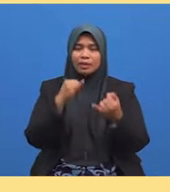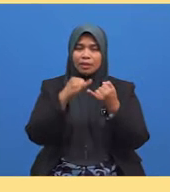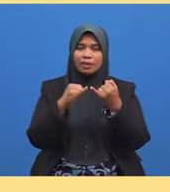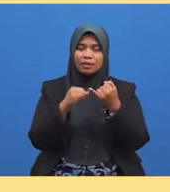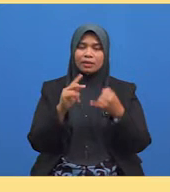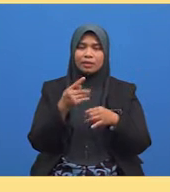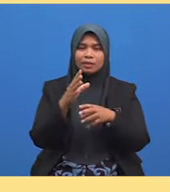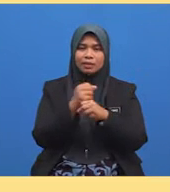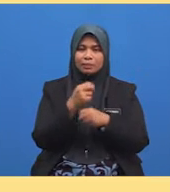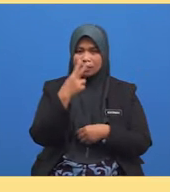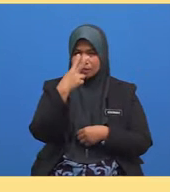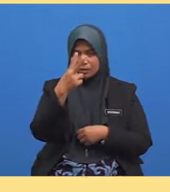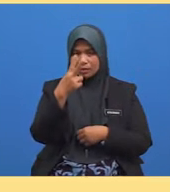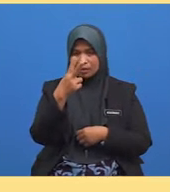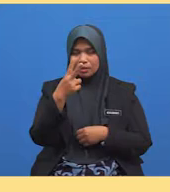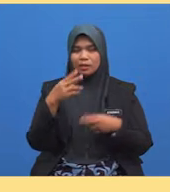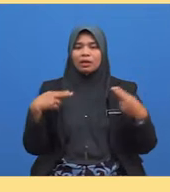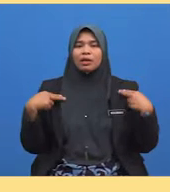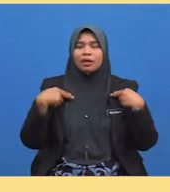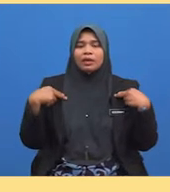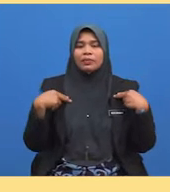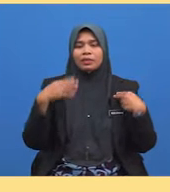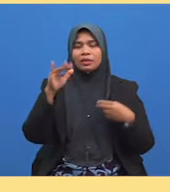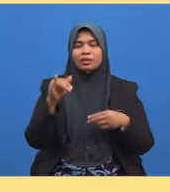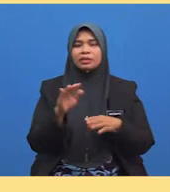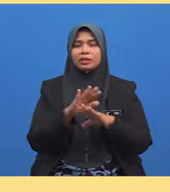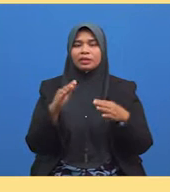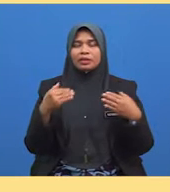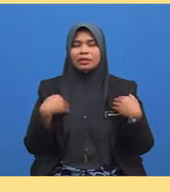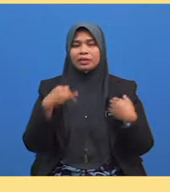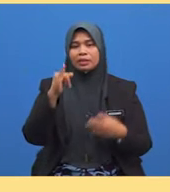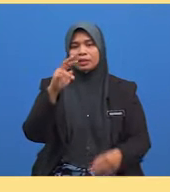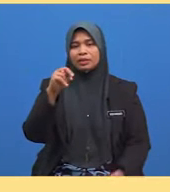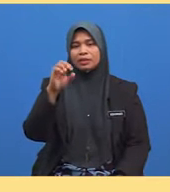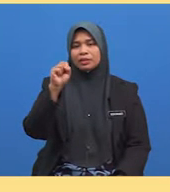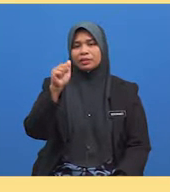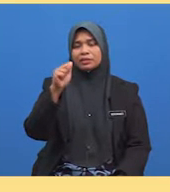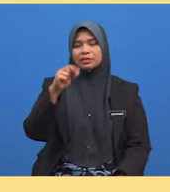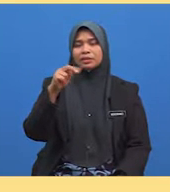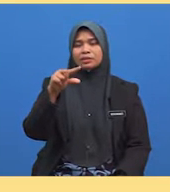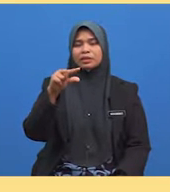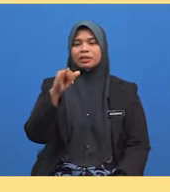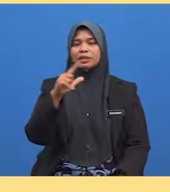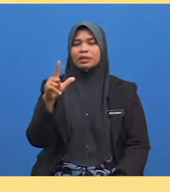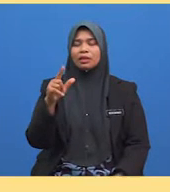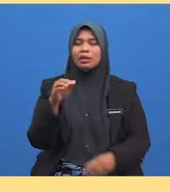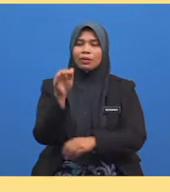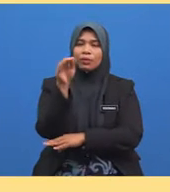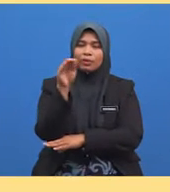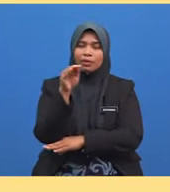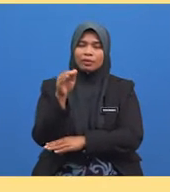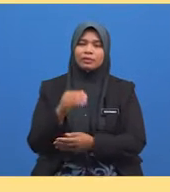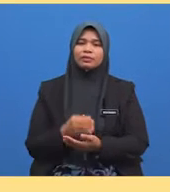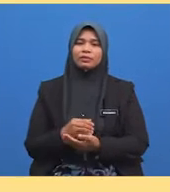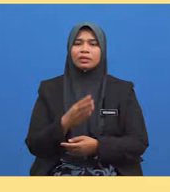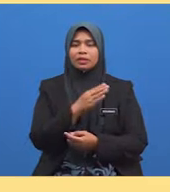Akhir sekali, kita dapat melihat haiwan yang tidak mempunyai insang merupakan ular, manakala haiwan